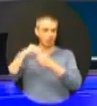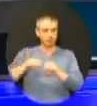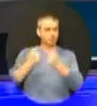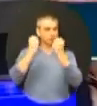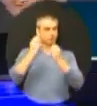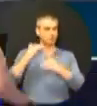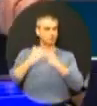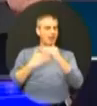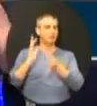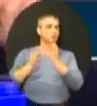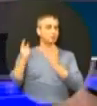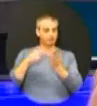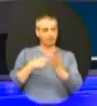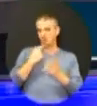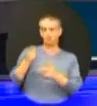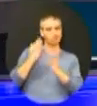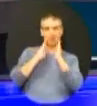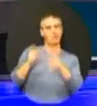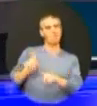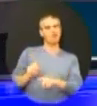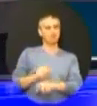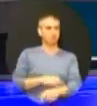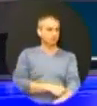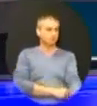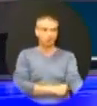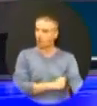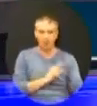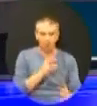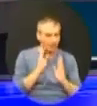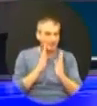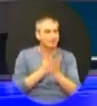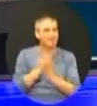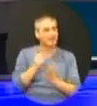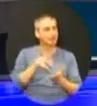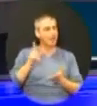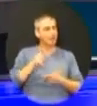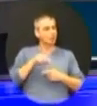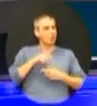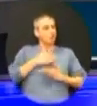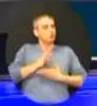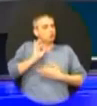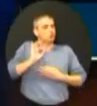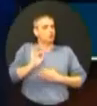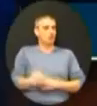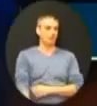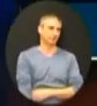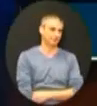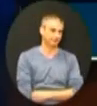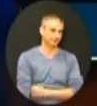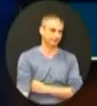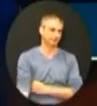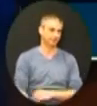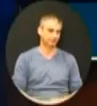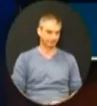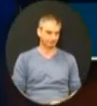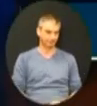המערכת המשפטית הזאת כי מטיילים בהם ספק ומטיילים אני אגיד לכם אולי לא ביושר שלהם אבל באינטרט שלהם בוודאי שהצעת החוק הזאת מטילה ספק אז בוא